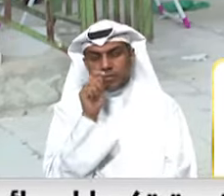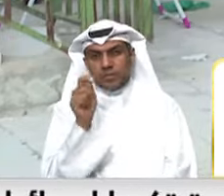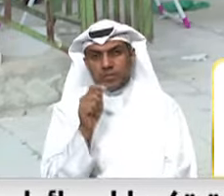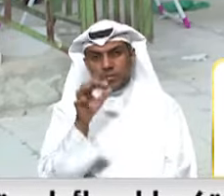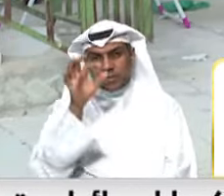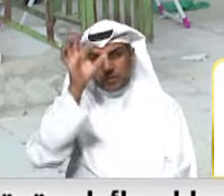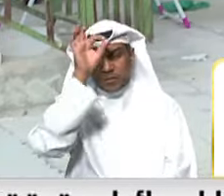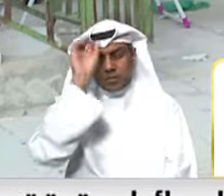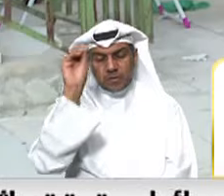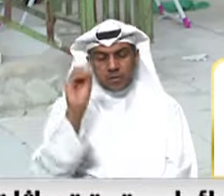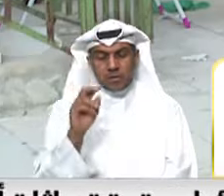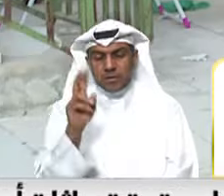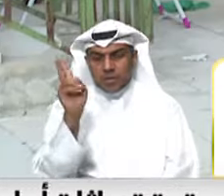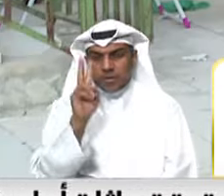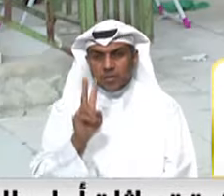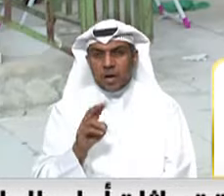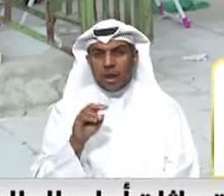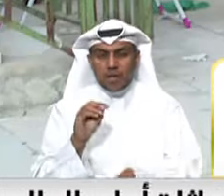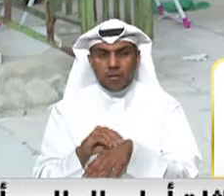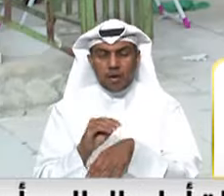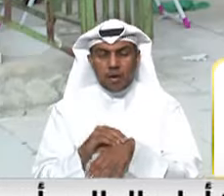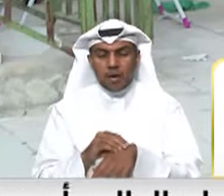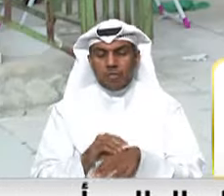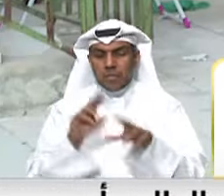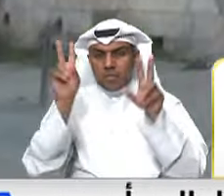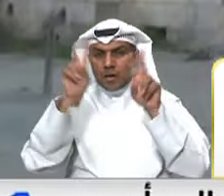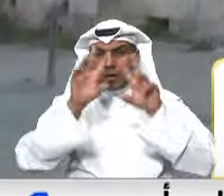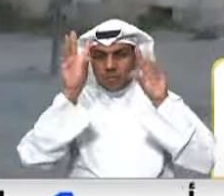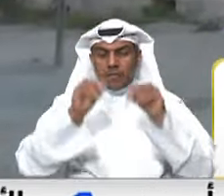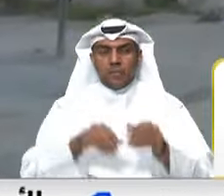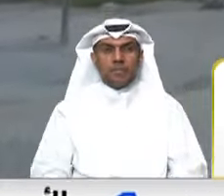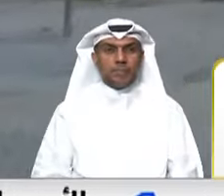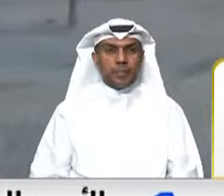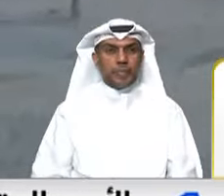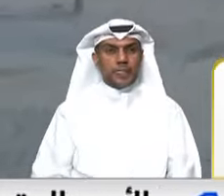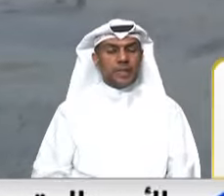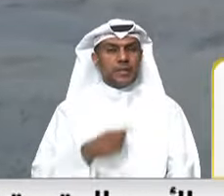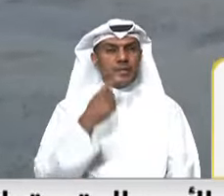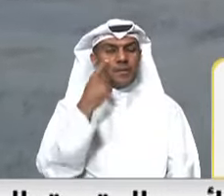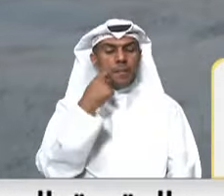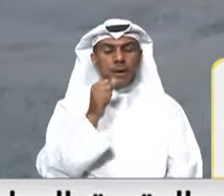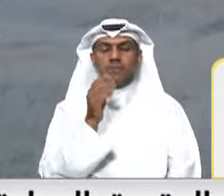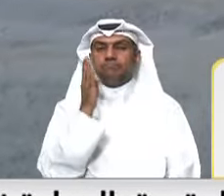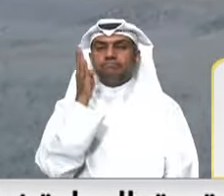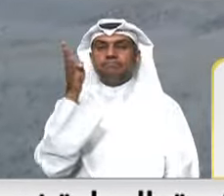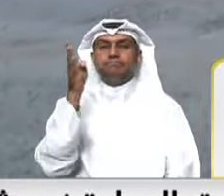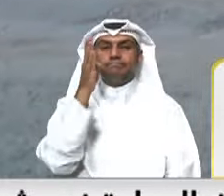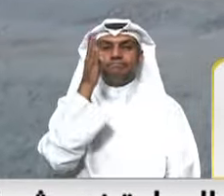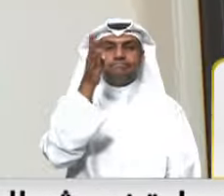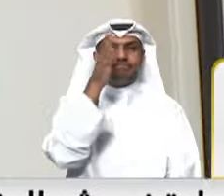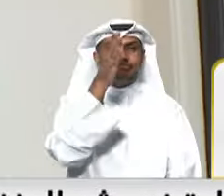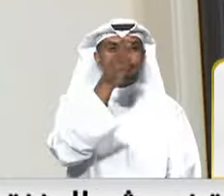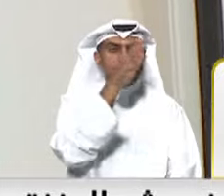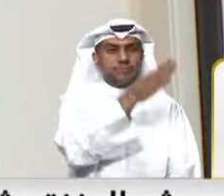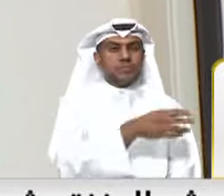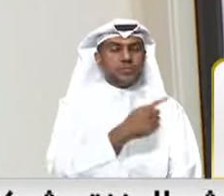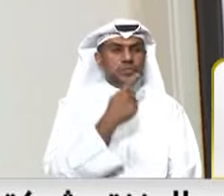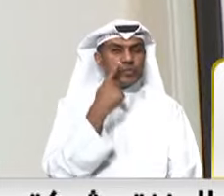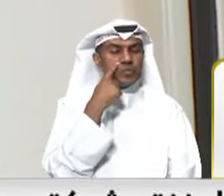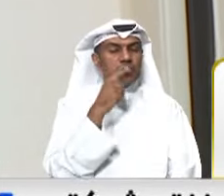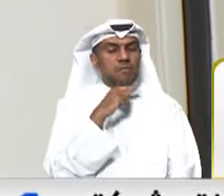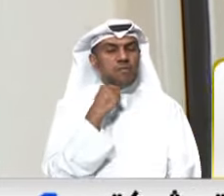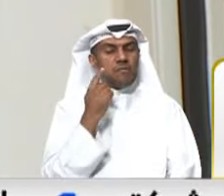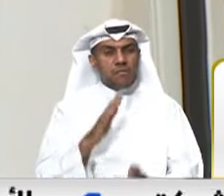الداخليه ووزاره الكهرباء ل قطع التيار الكهربائي تكثف البلديه جهودها للقضاء على هذه الظاهره